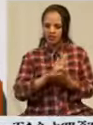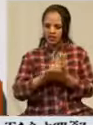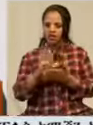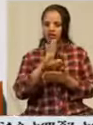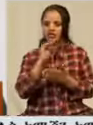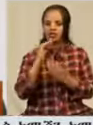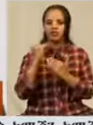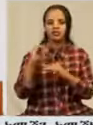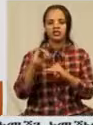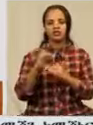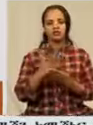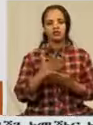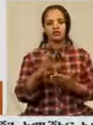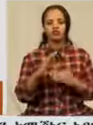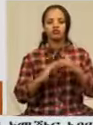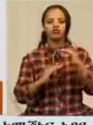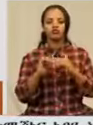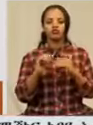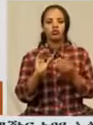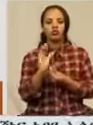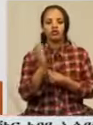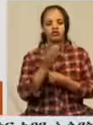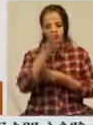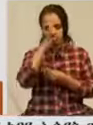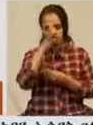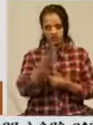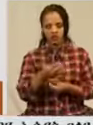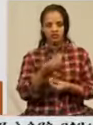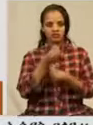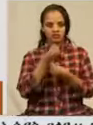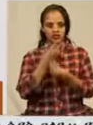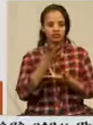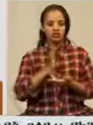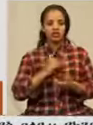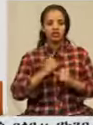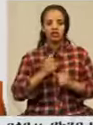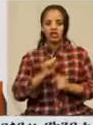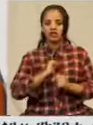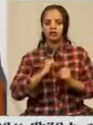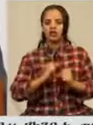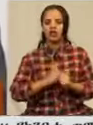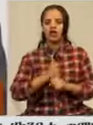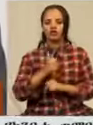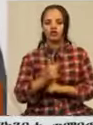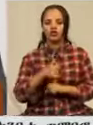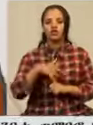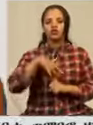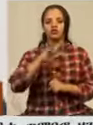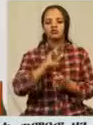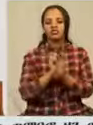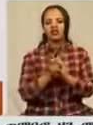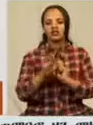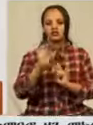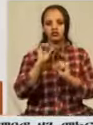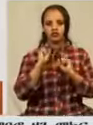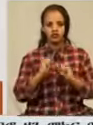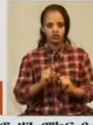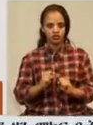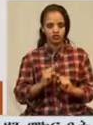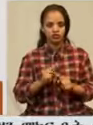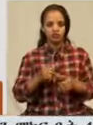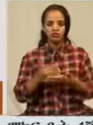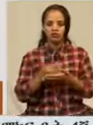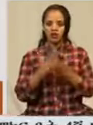በመጠን እንዲቀርብ ምቹ ሁኔታን በመፍጠር ለምግብ ራስን ከመቻል አልፎ የውጭ ምንዛሪ ሊያስገኙ የሚችሉ ሰብሎችን